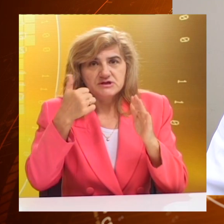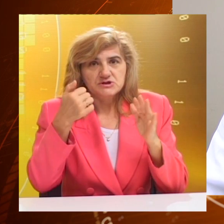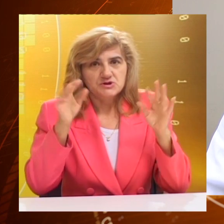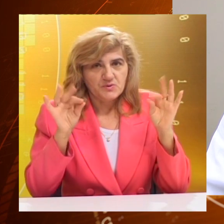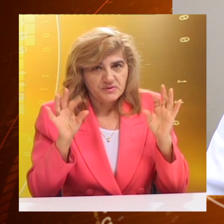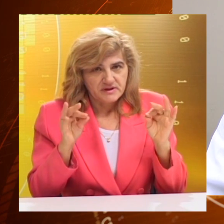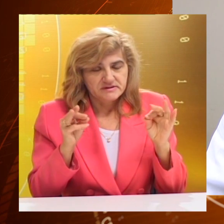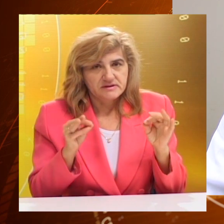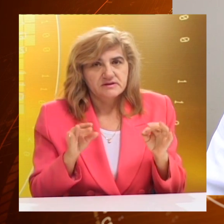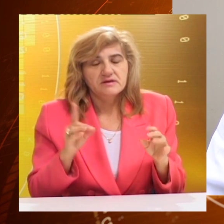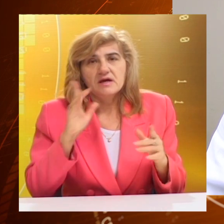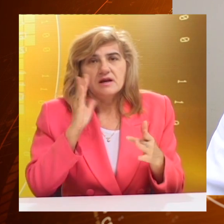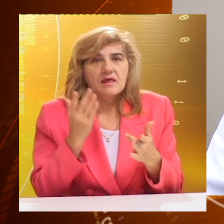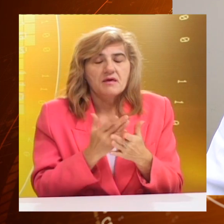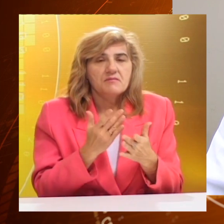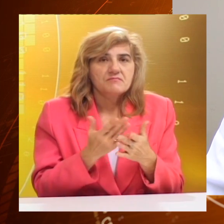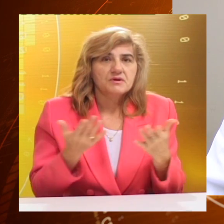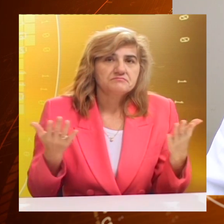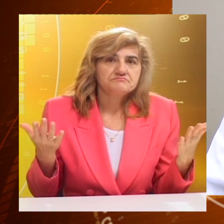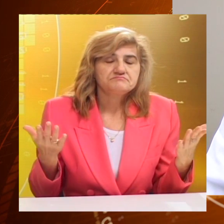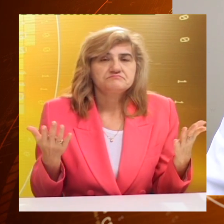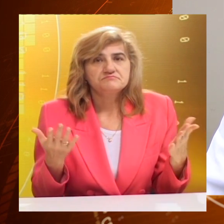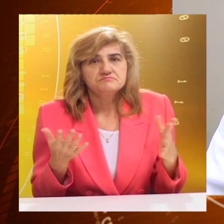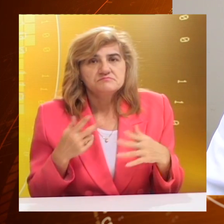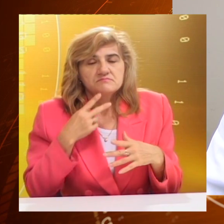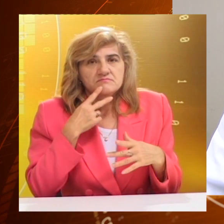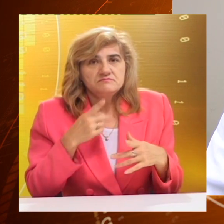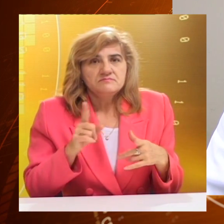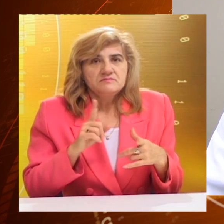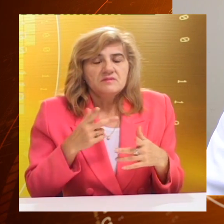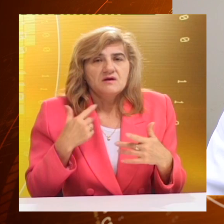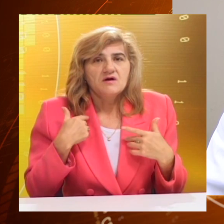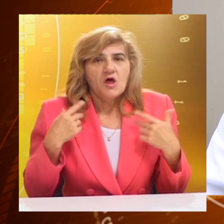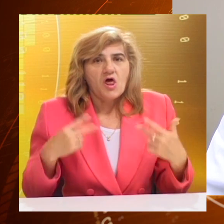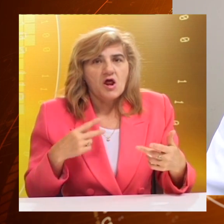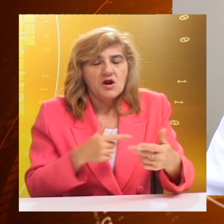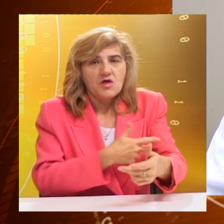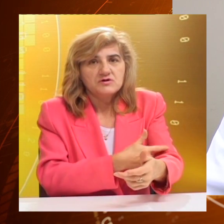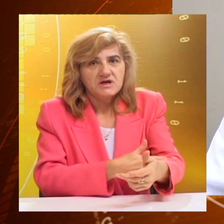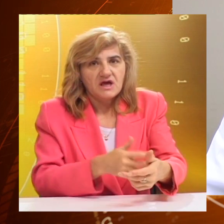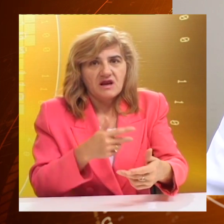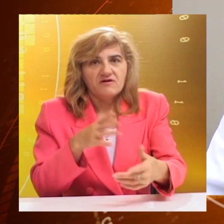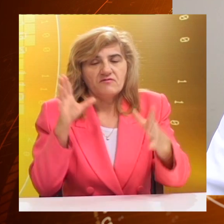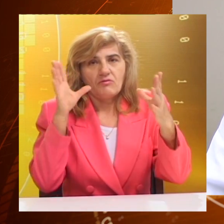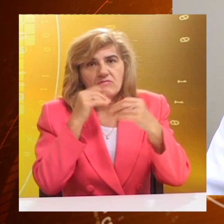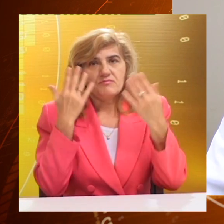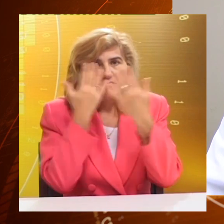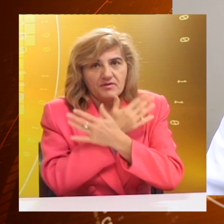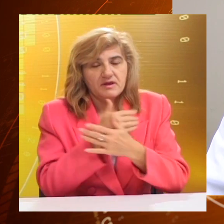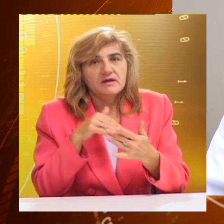bude ispod 110 mm živinog stuba, da ne bude, da ne dođe, da mu ih ne pozli tokom davanja